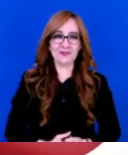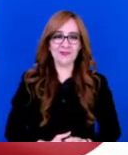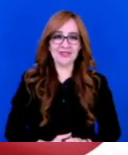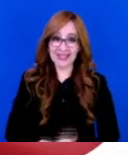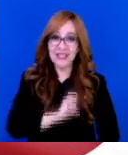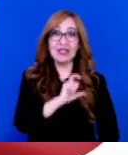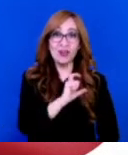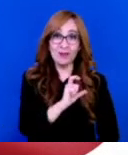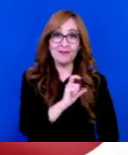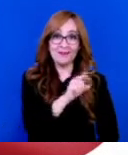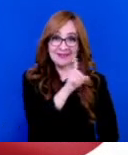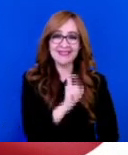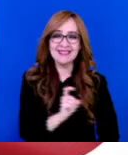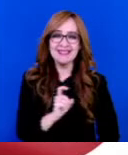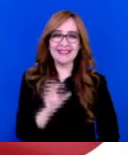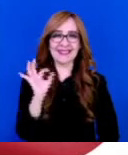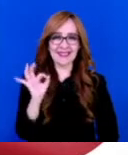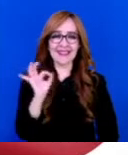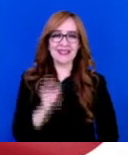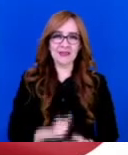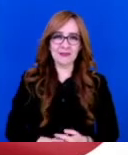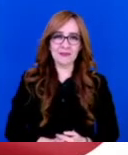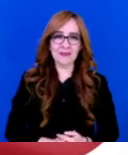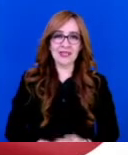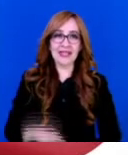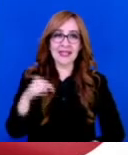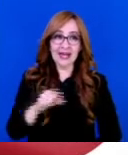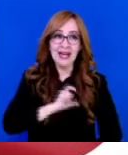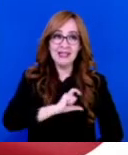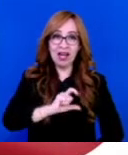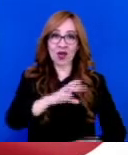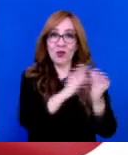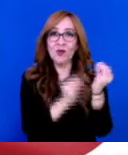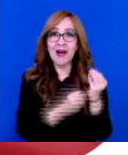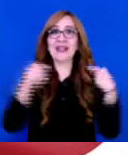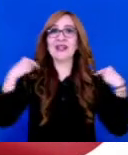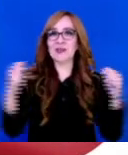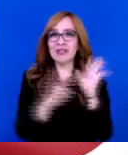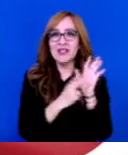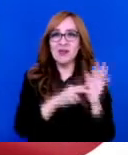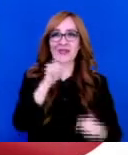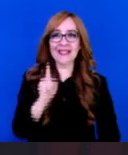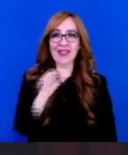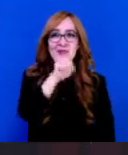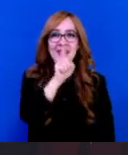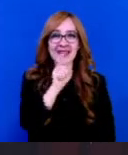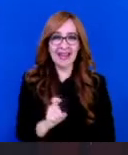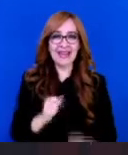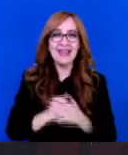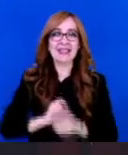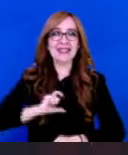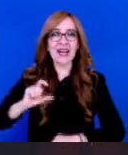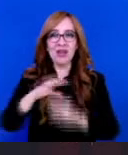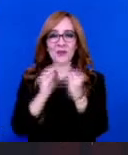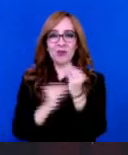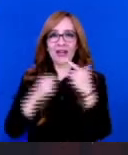Cukup? Baik. Sekarang giliran calon wakil gubernur nomor urut 1 untuk bertanya kepada calon wakil gubernur nomor urut